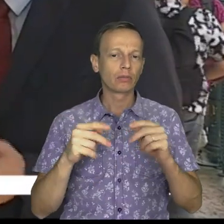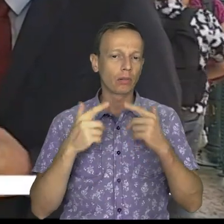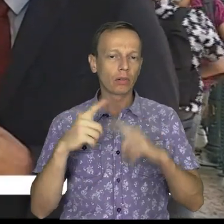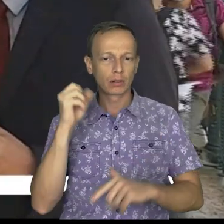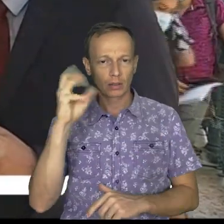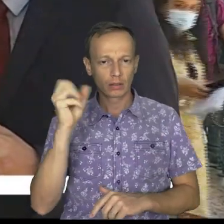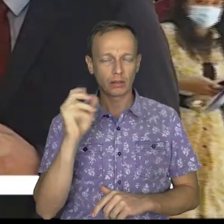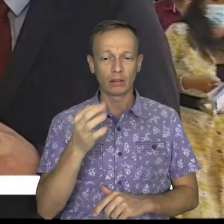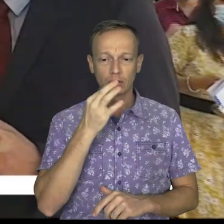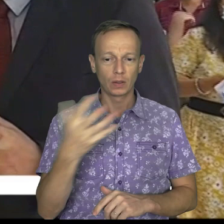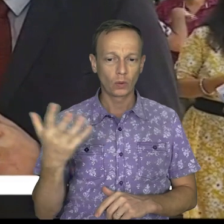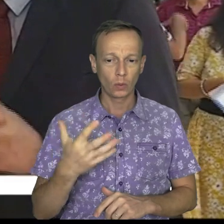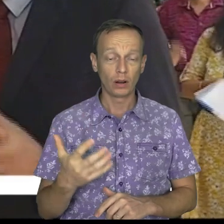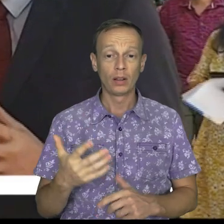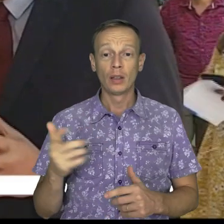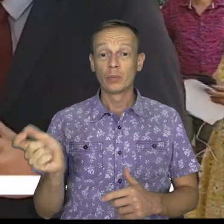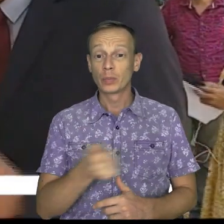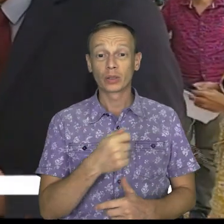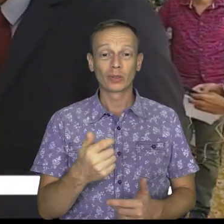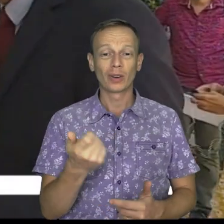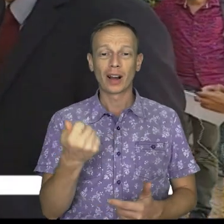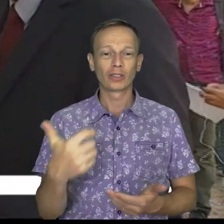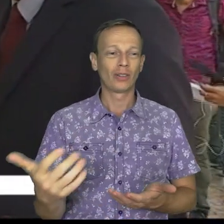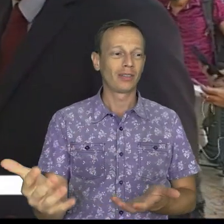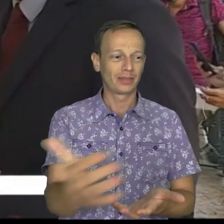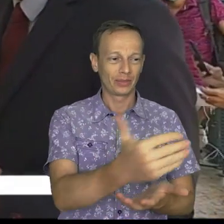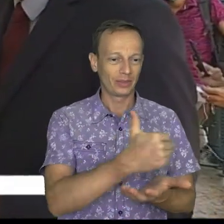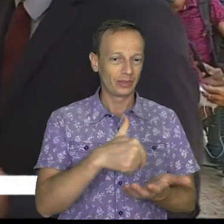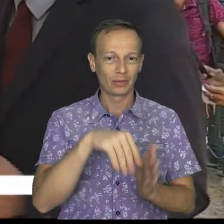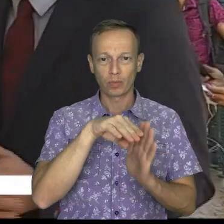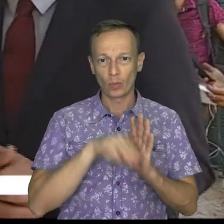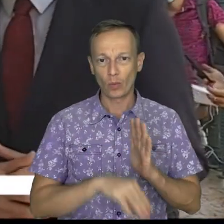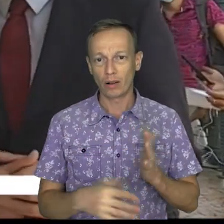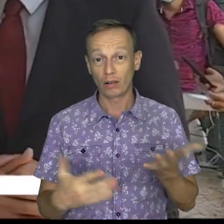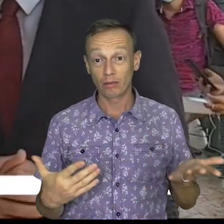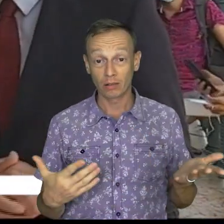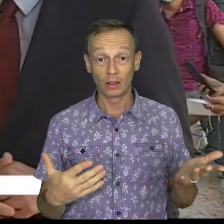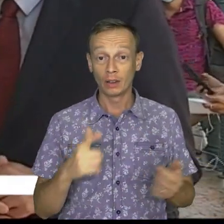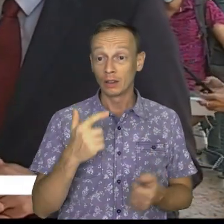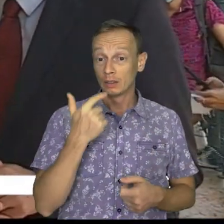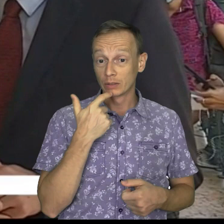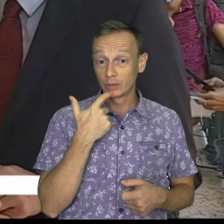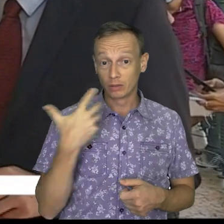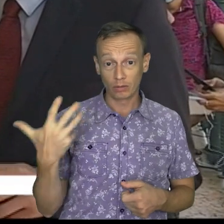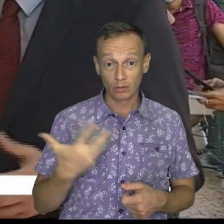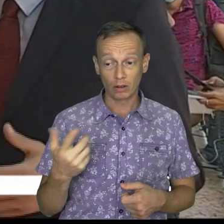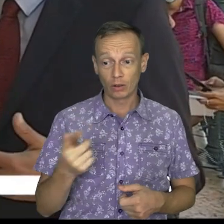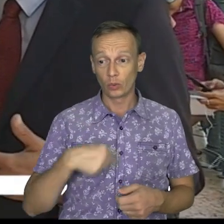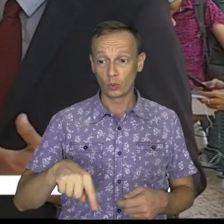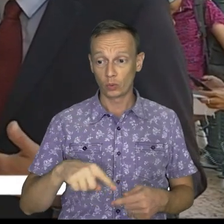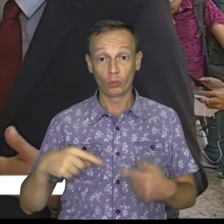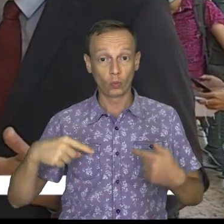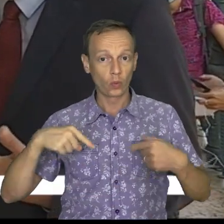tahitien, les recettes vont forcément diminuer. D'accord ? Et donc, il va